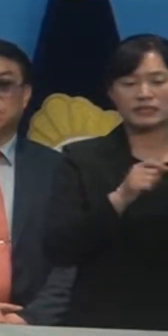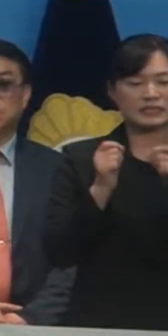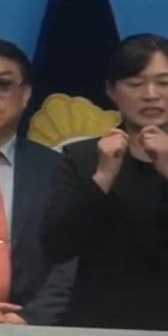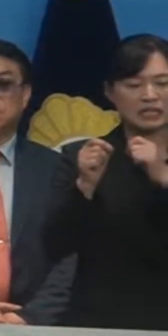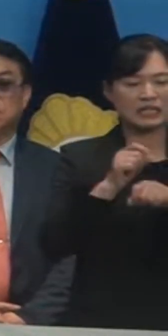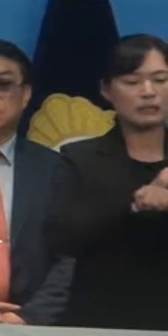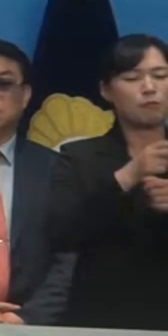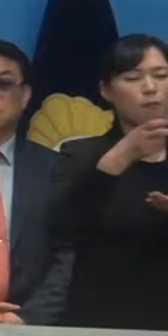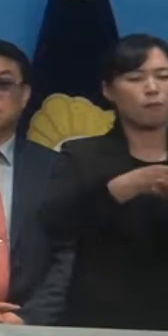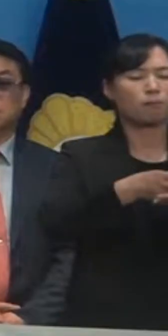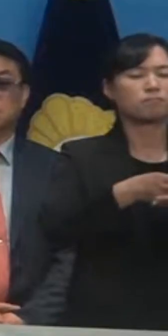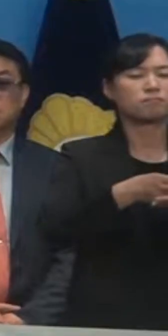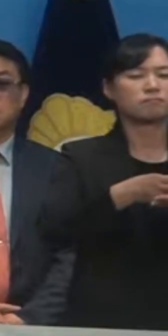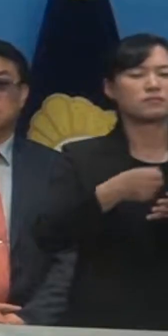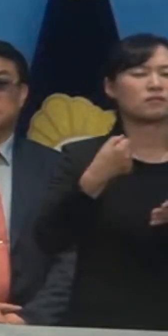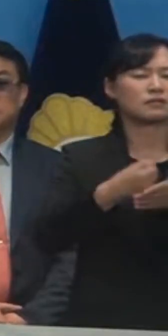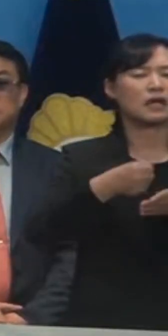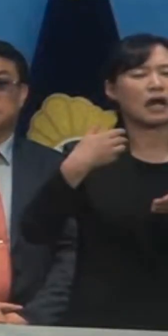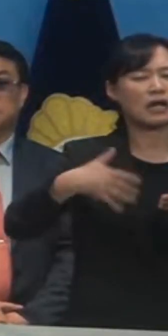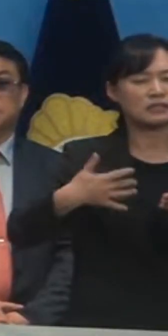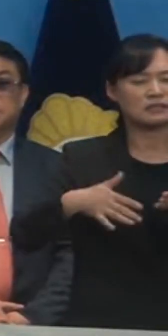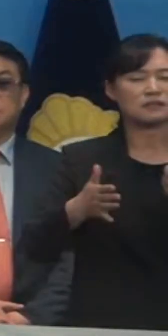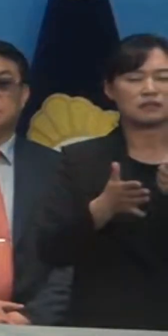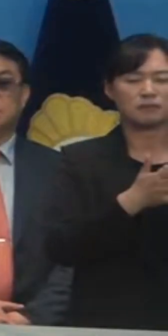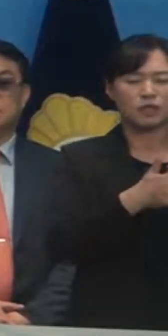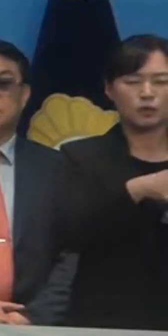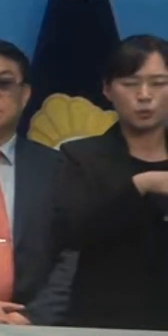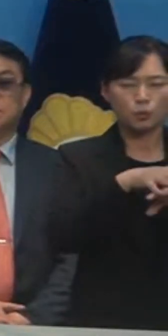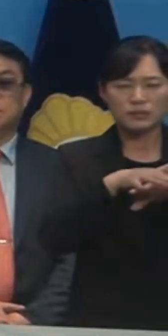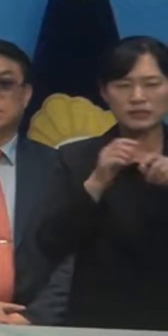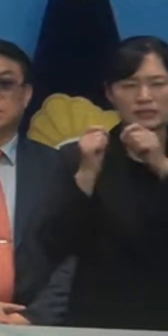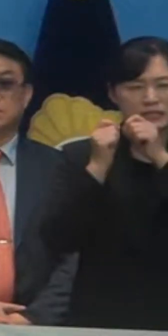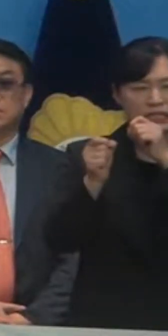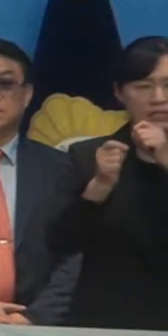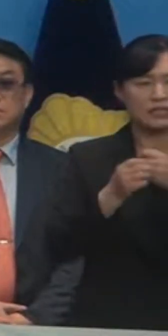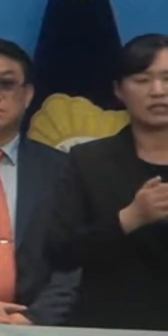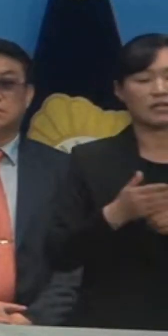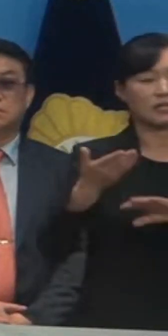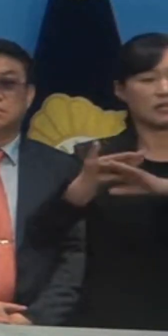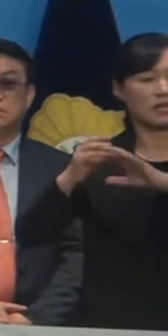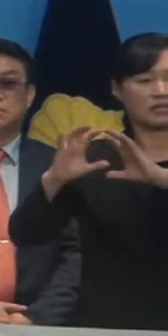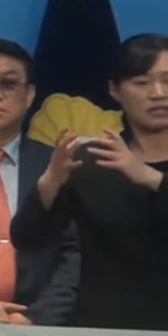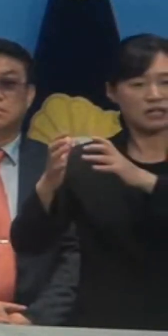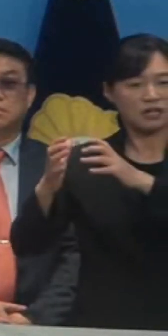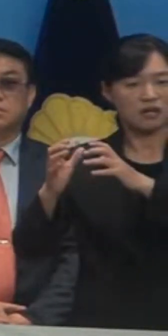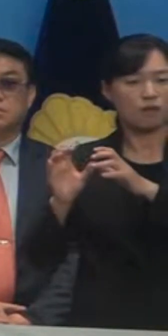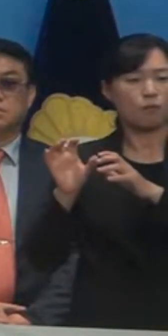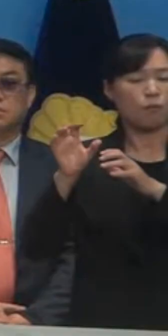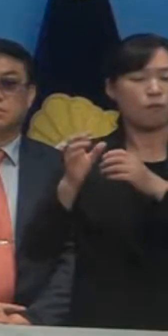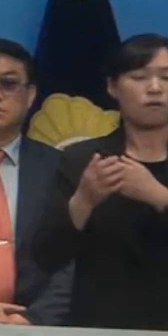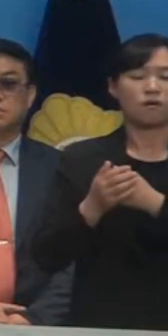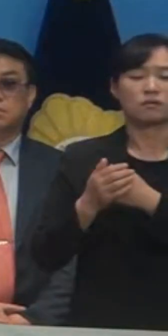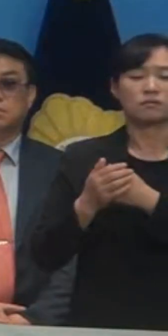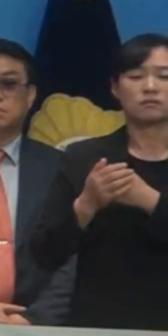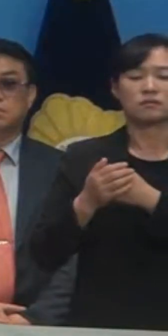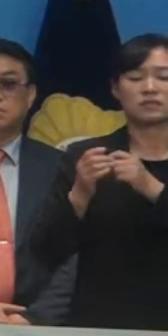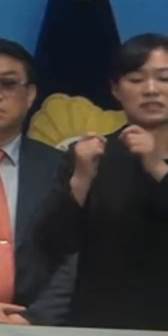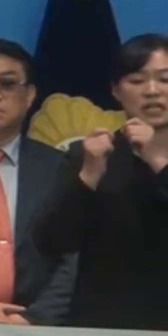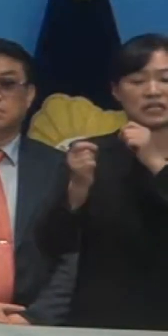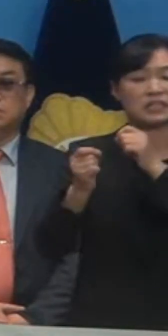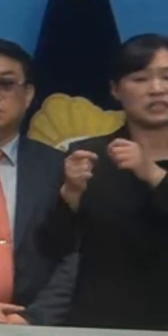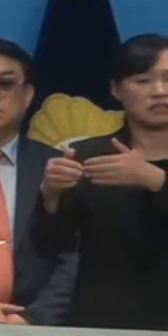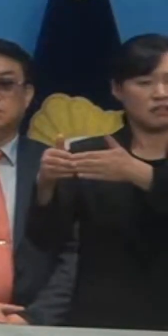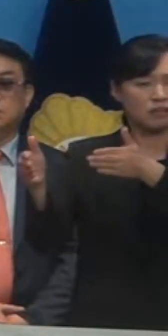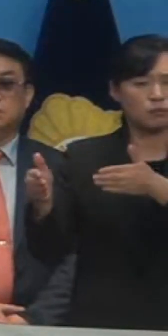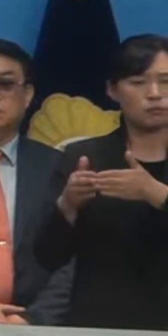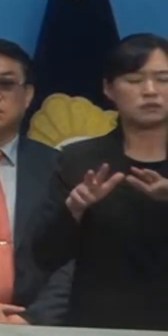사기특별법이 제정되지 않아서 이 조직사기범 그리고 또 해외 원정 조직사기단까지